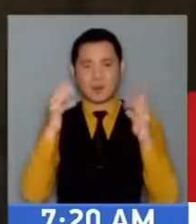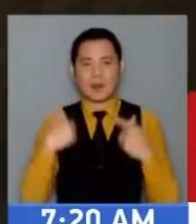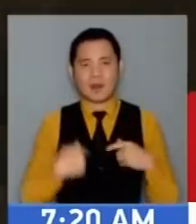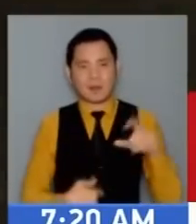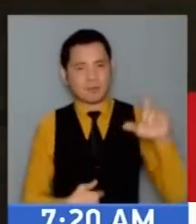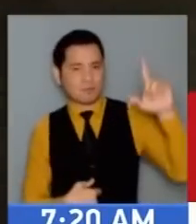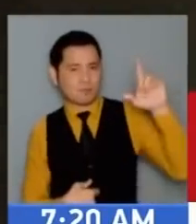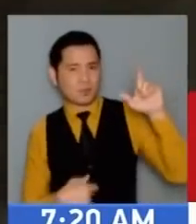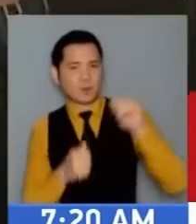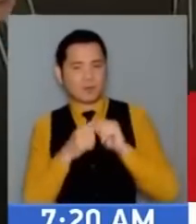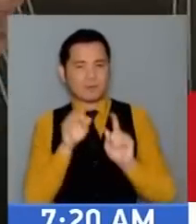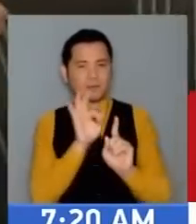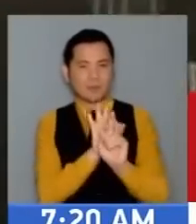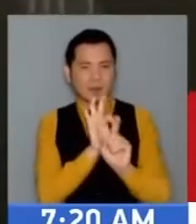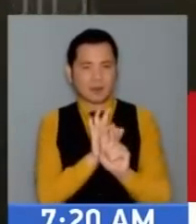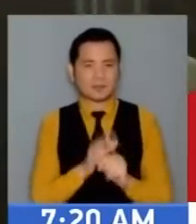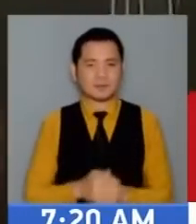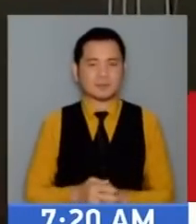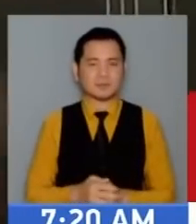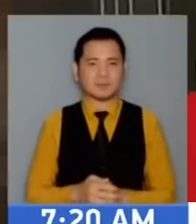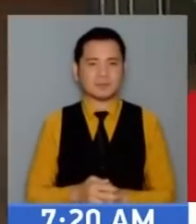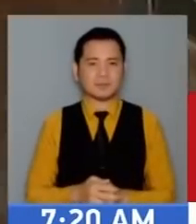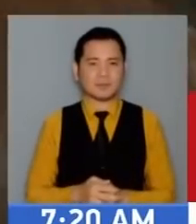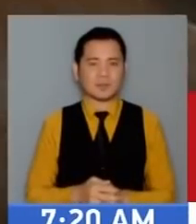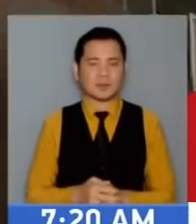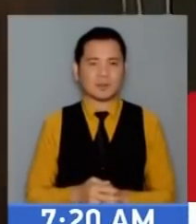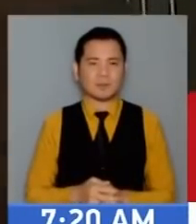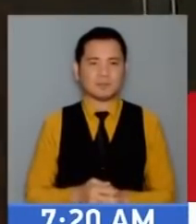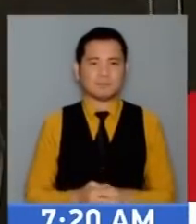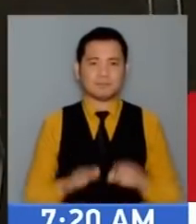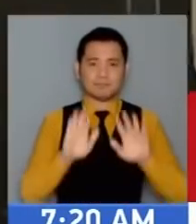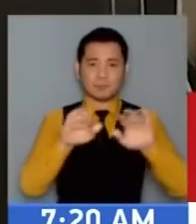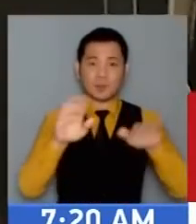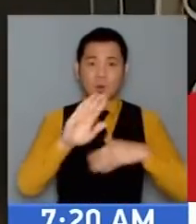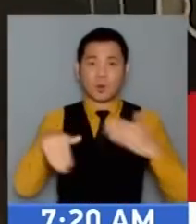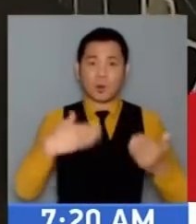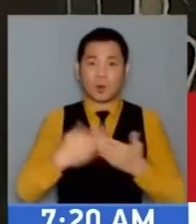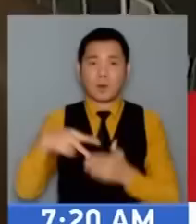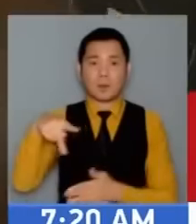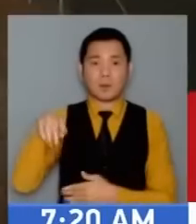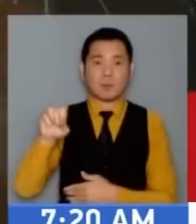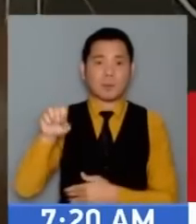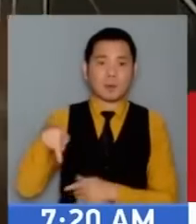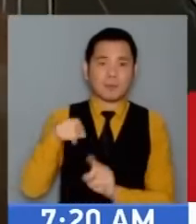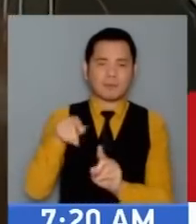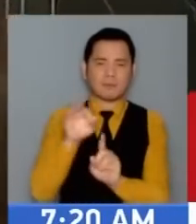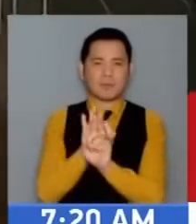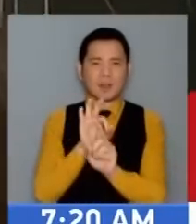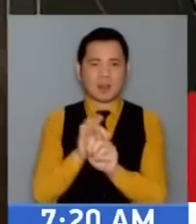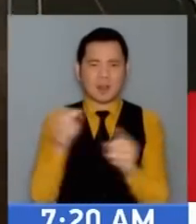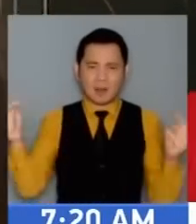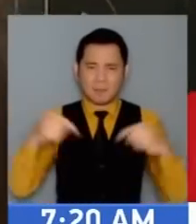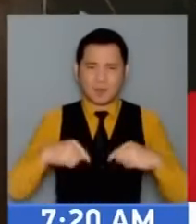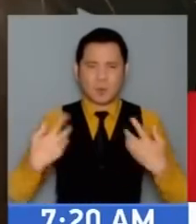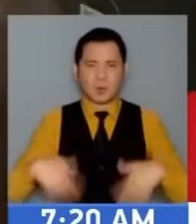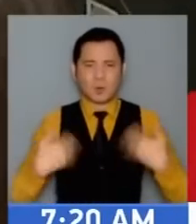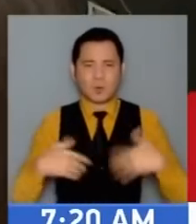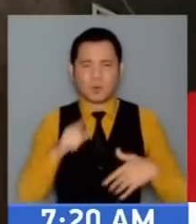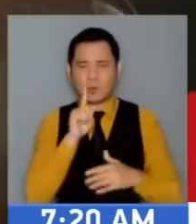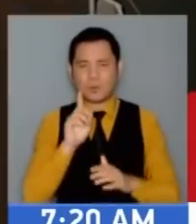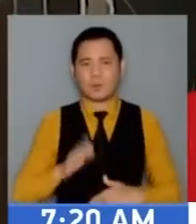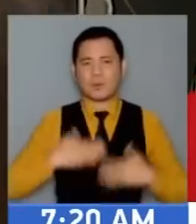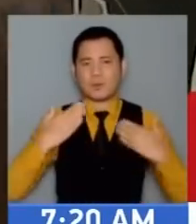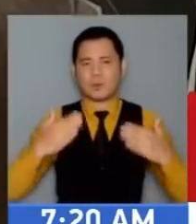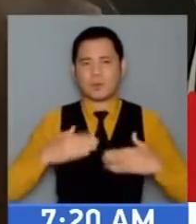dumalo sa P-Popcon. For all the P-Pop fans na nandito ngayon, sobrang nakakatuwa lang kasi ngayon nakikita na natin yung usbong